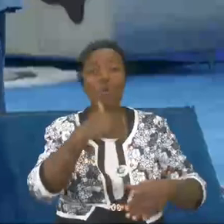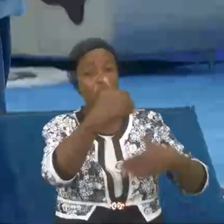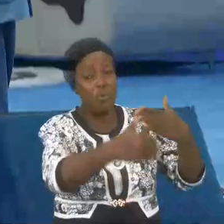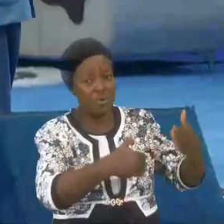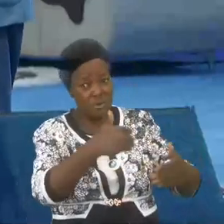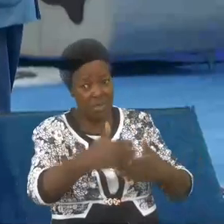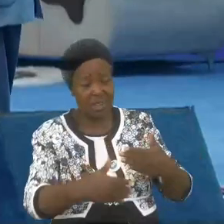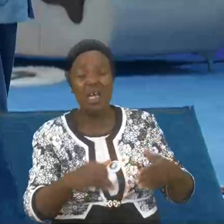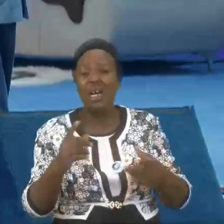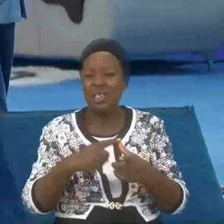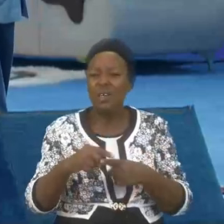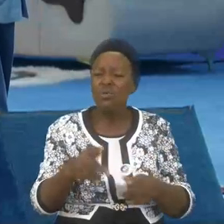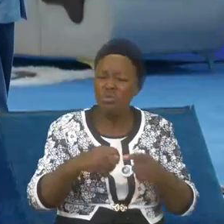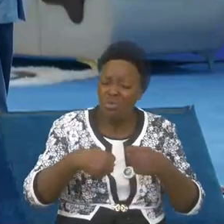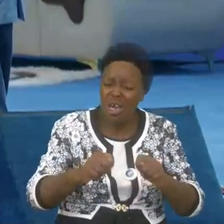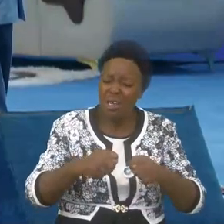Ça détruit ton progrès.